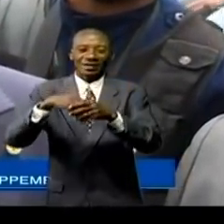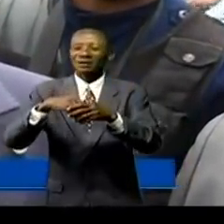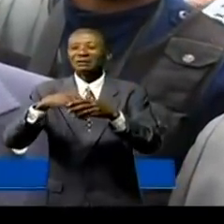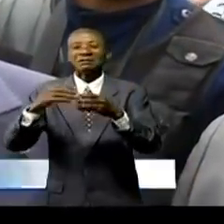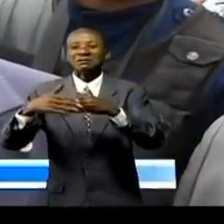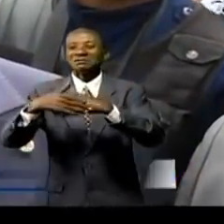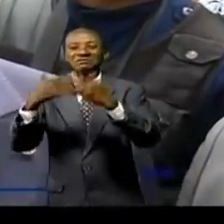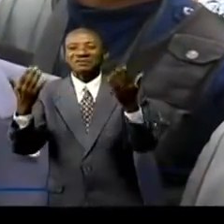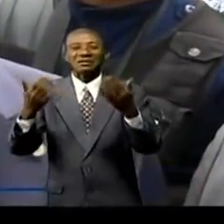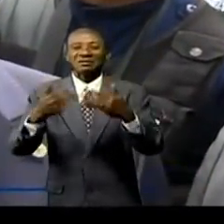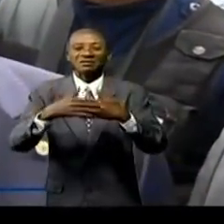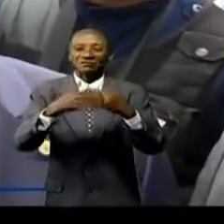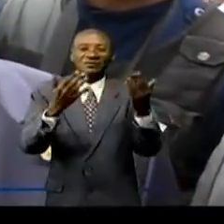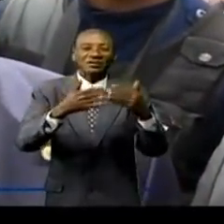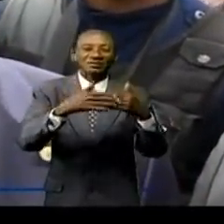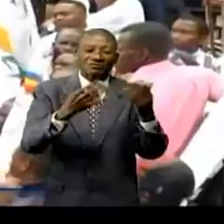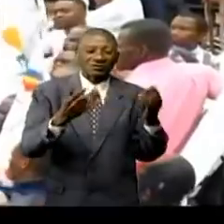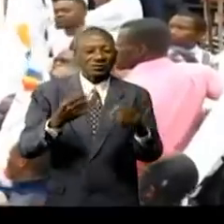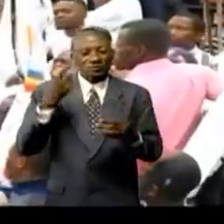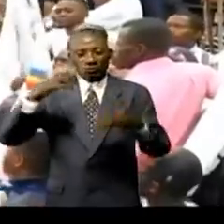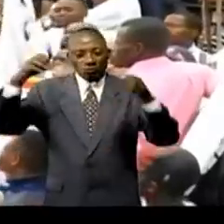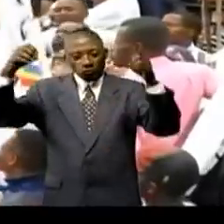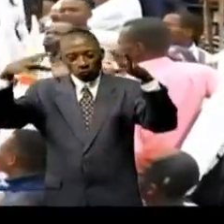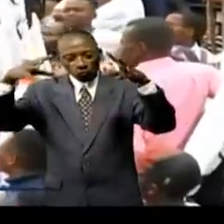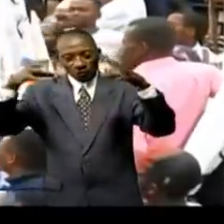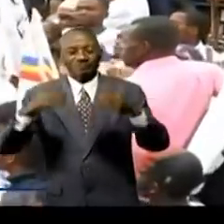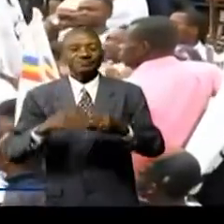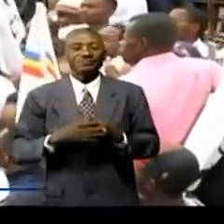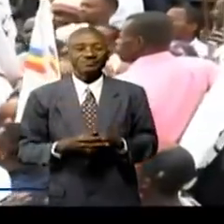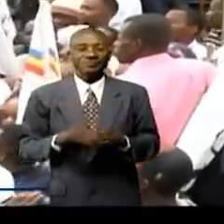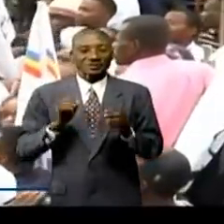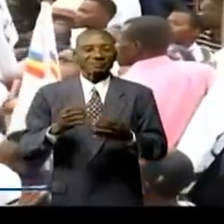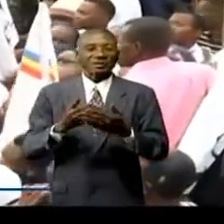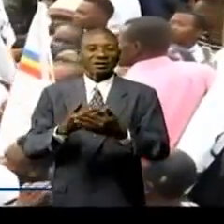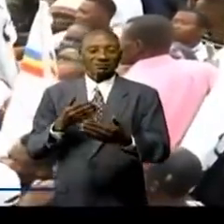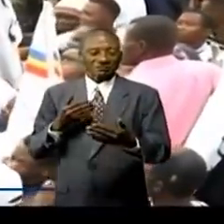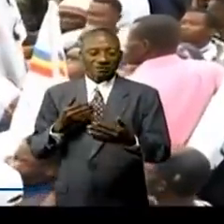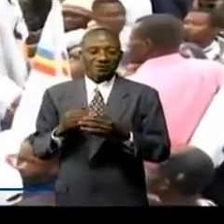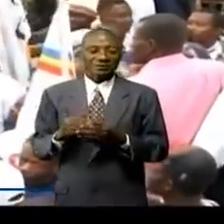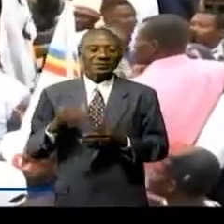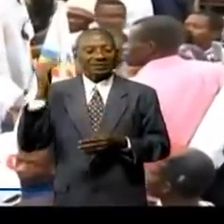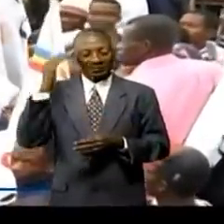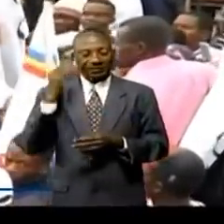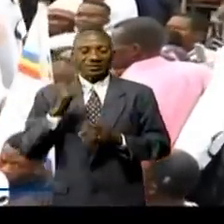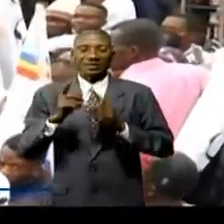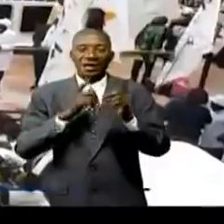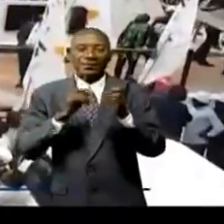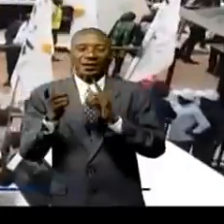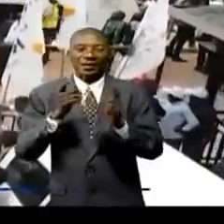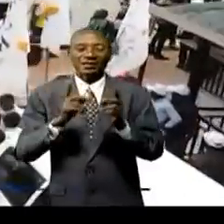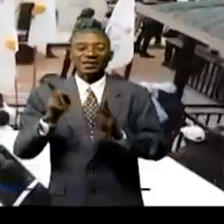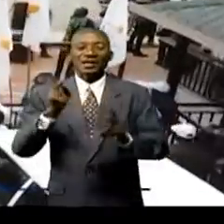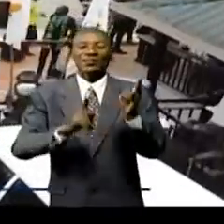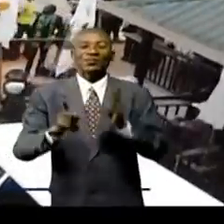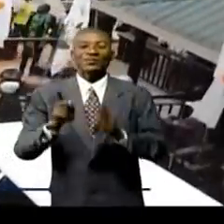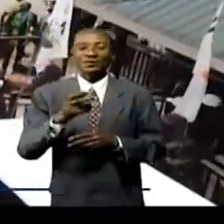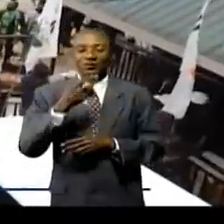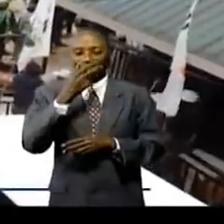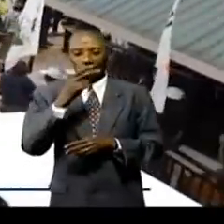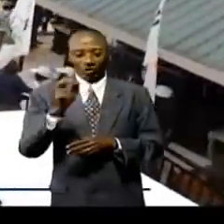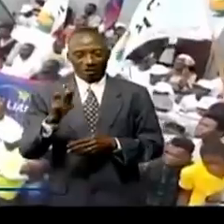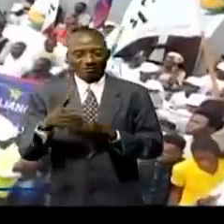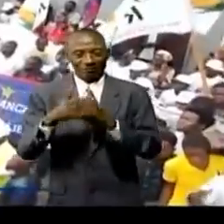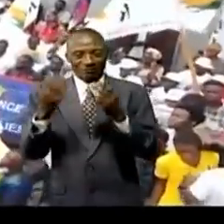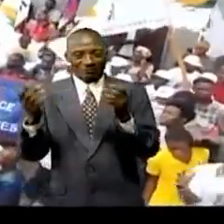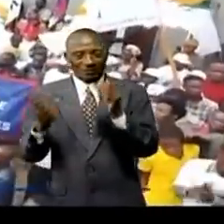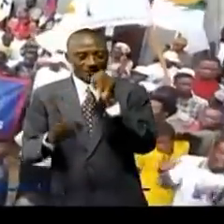faire fonctionner la sucrerie de Kiliba. Peu avant, le ministre d'État s'est adressé à la population de Bukavu. François Rubota l'a